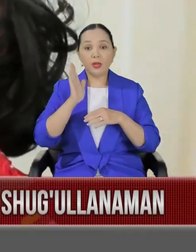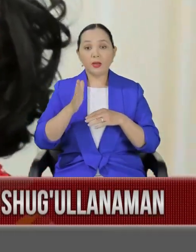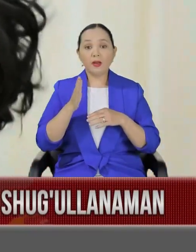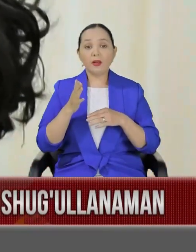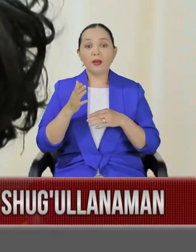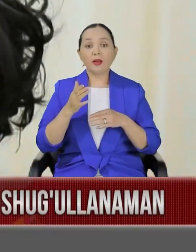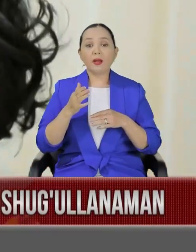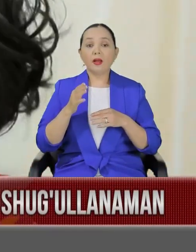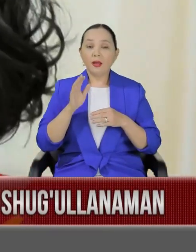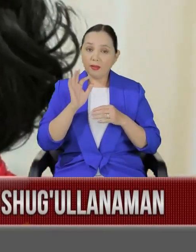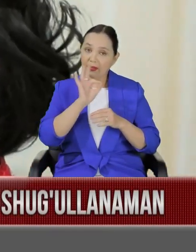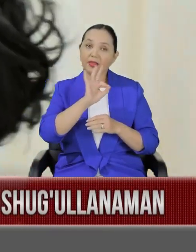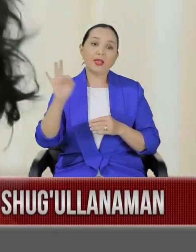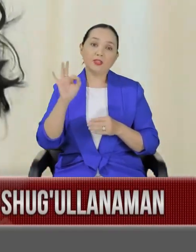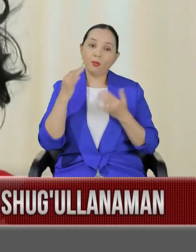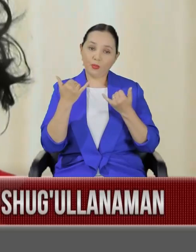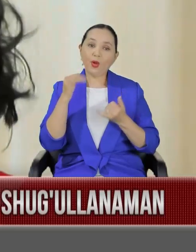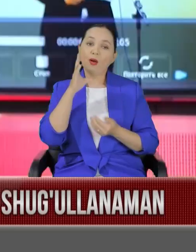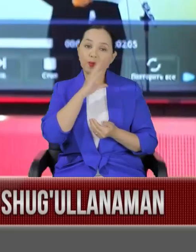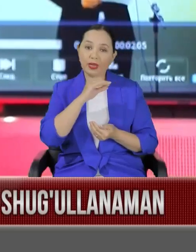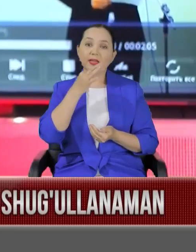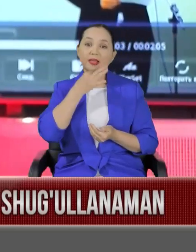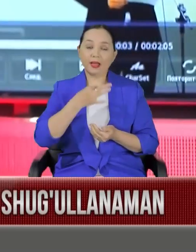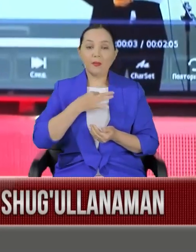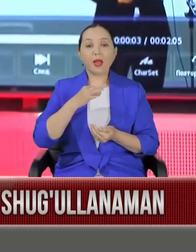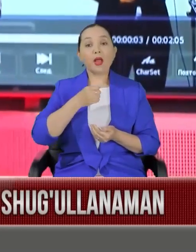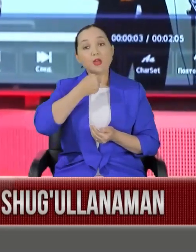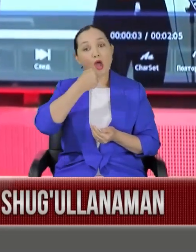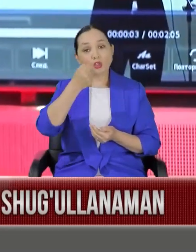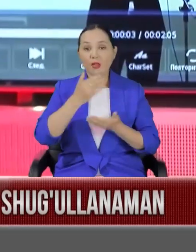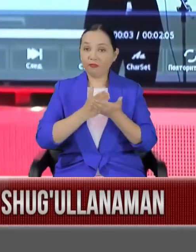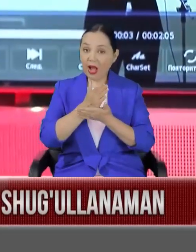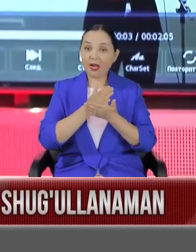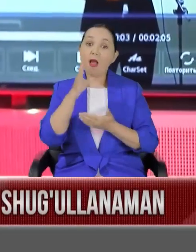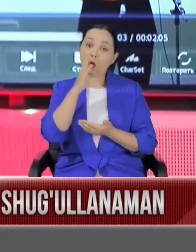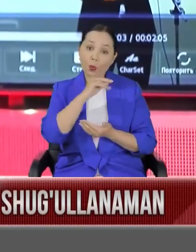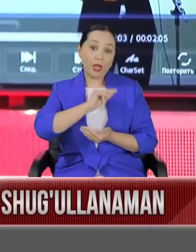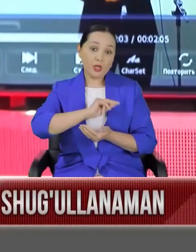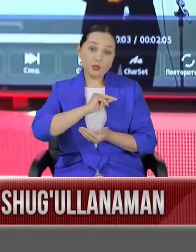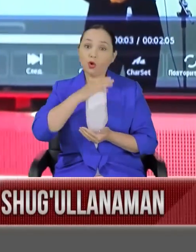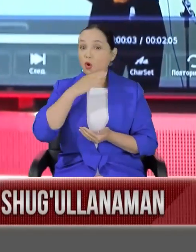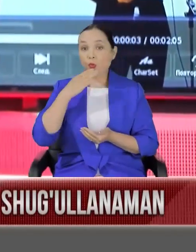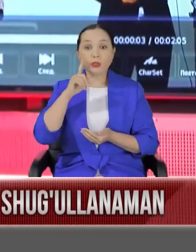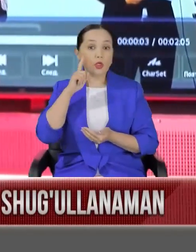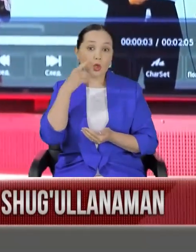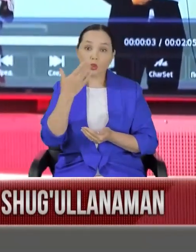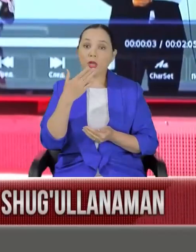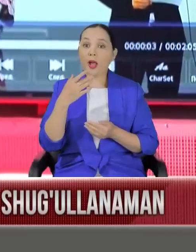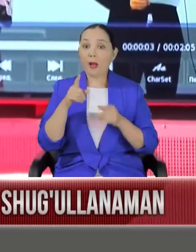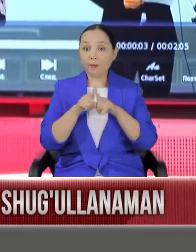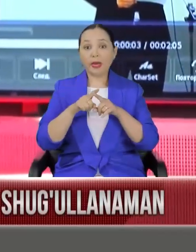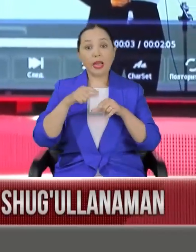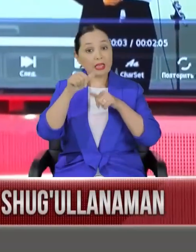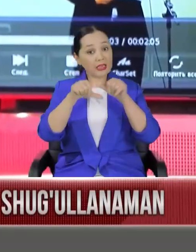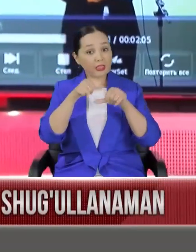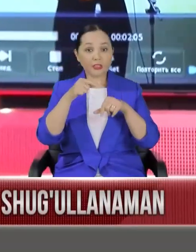aytaman. Yashag oxir. Bugun eplading buni deyman. Yosh ulug' faxriylarimiz eplagan ishni ko'pchilik yoshlarimiz ba'z deyplash